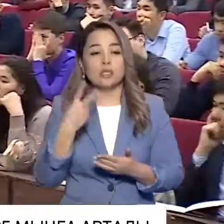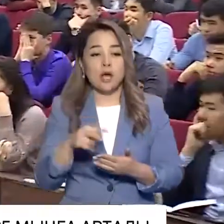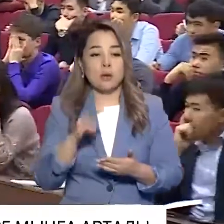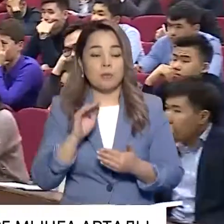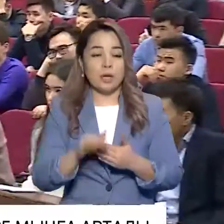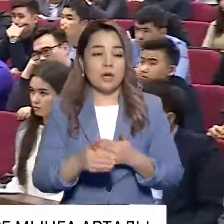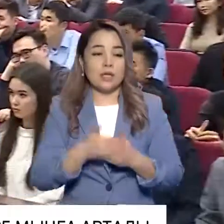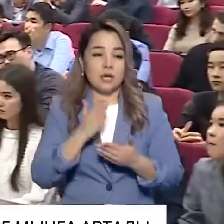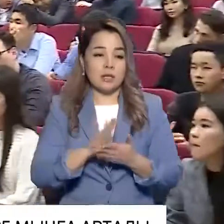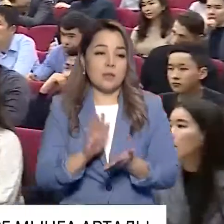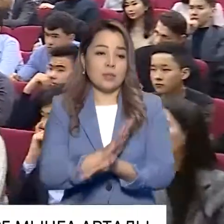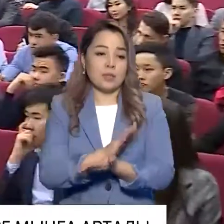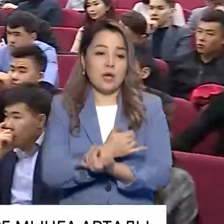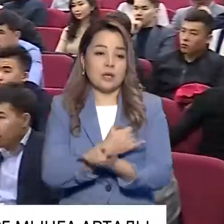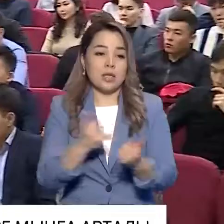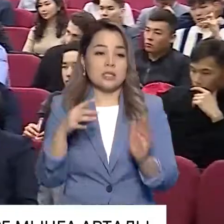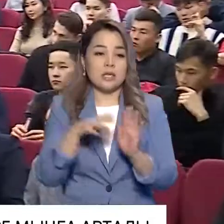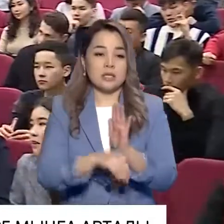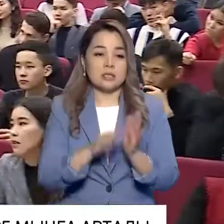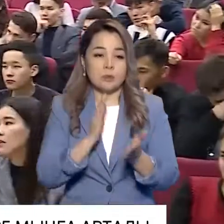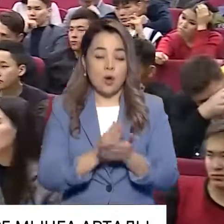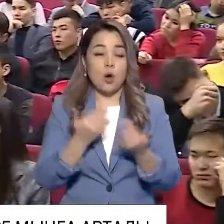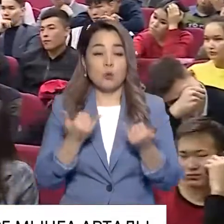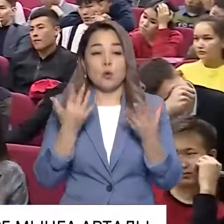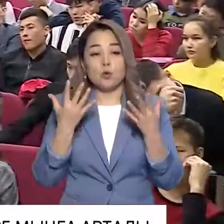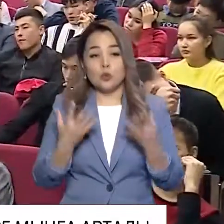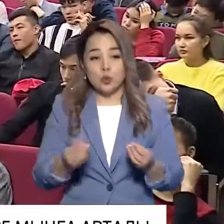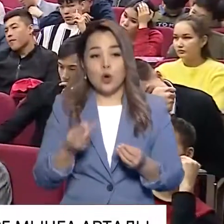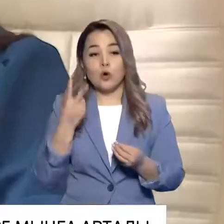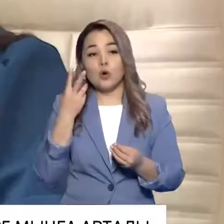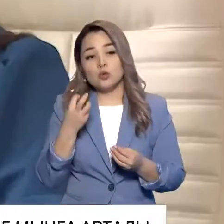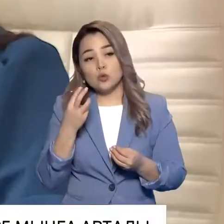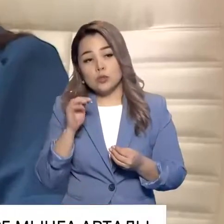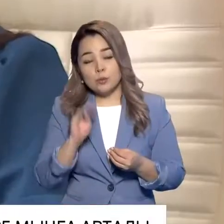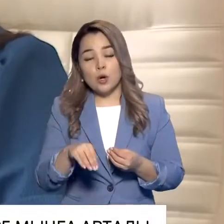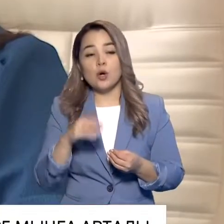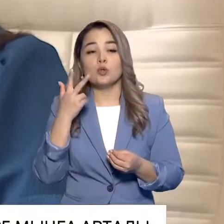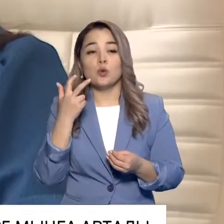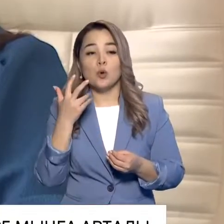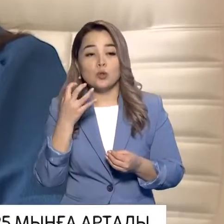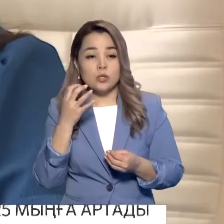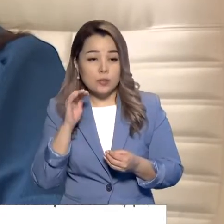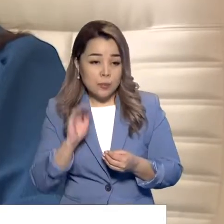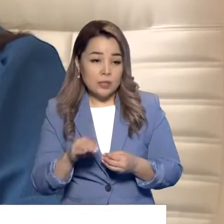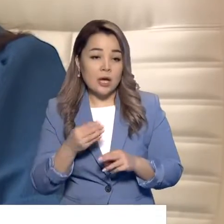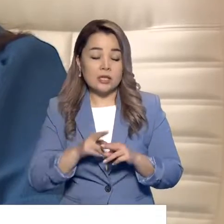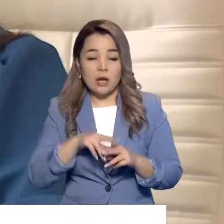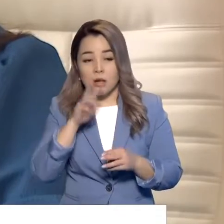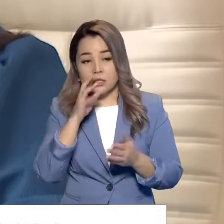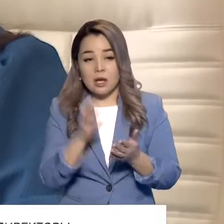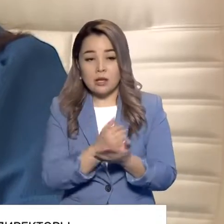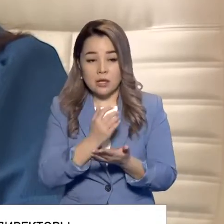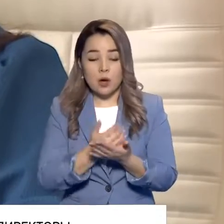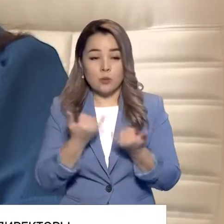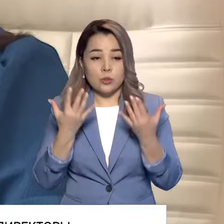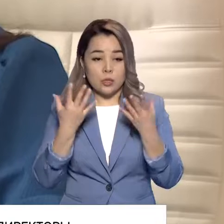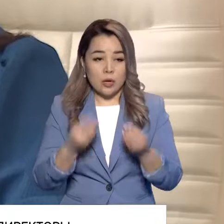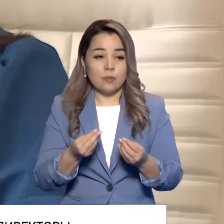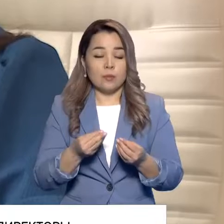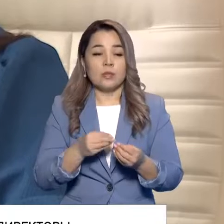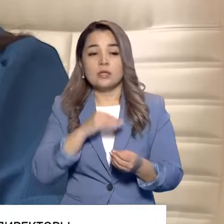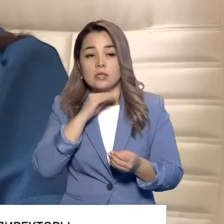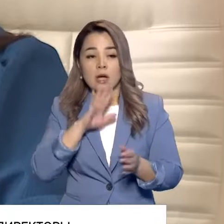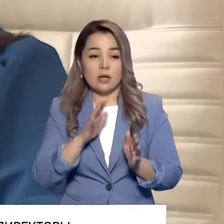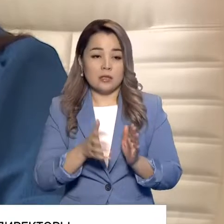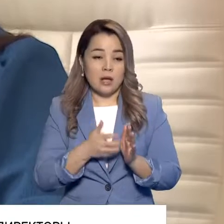түлекке тегін білім беру жоспары енгізілді. Бүгінгі күні 300 мың, 400 мың теңгеге жалақыға наубайшы таба алмай